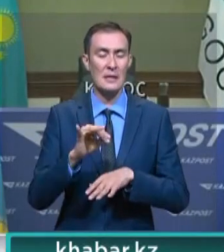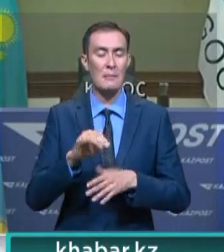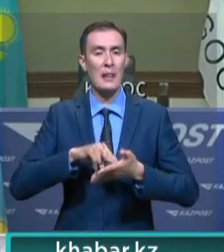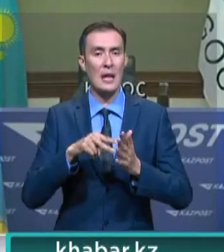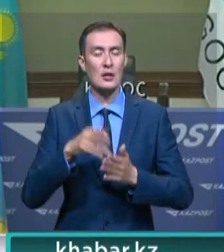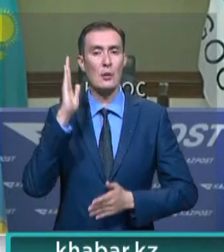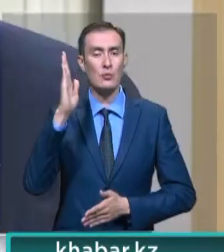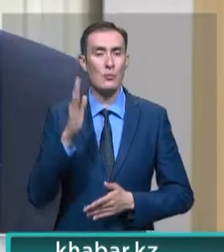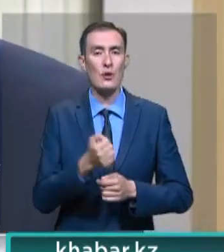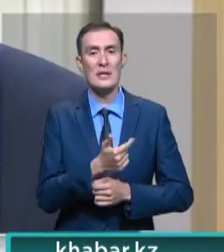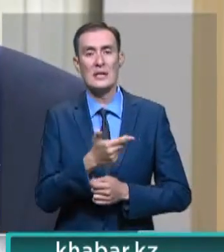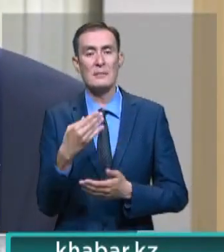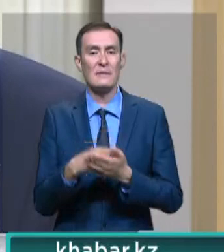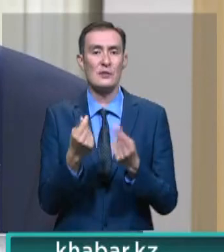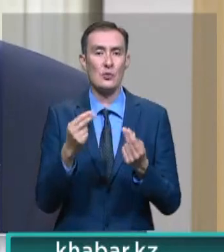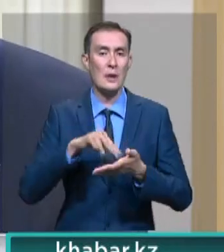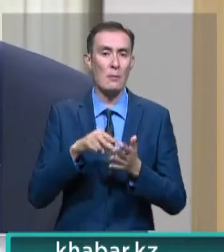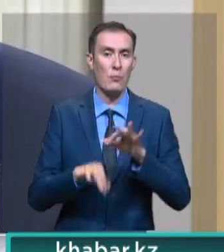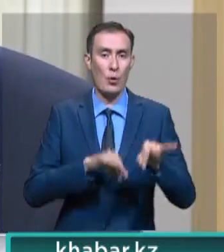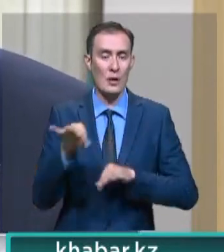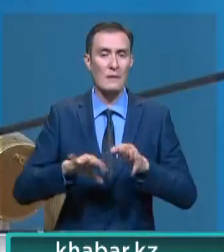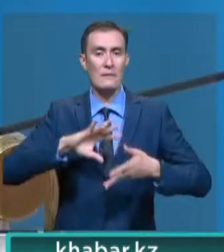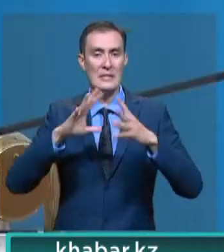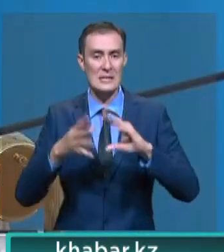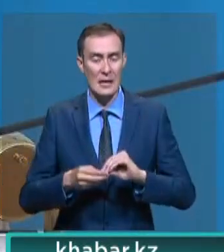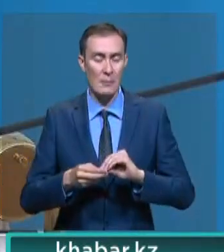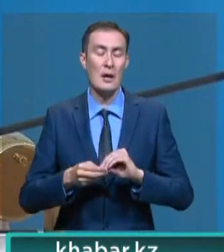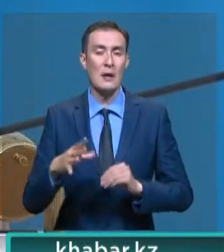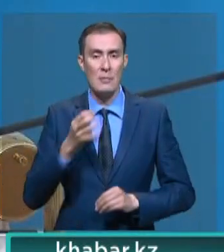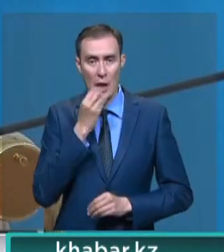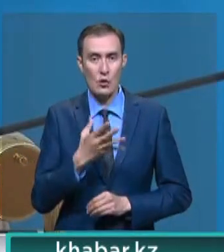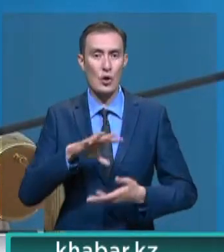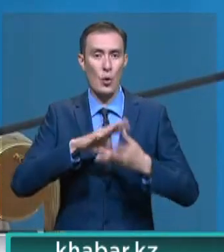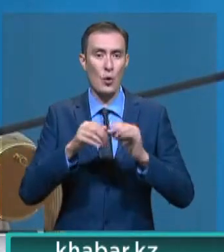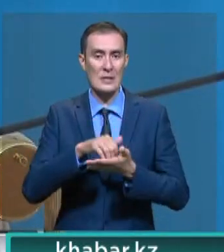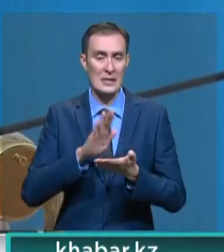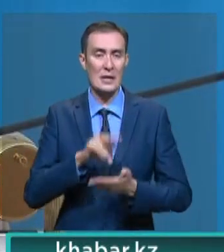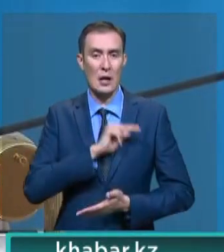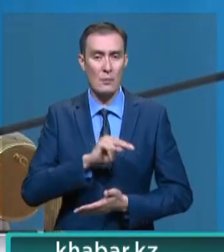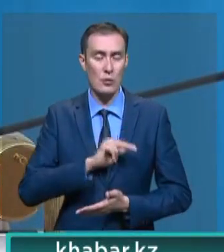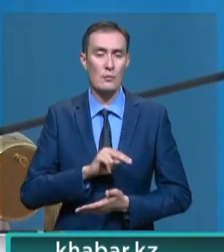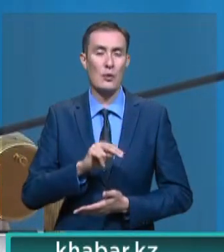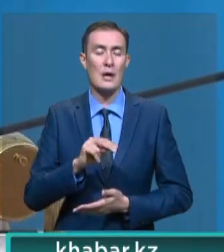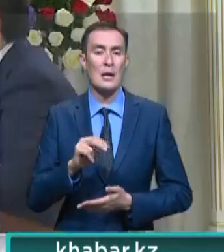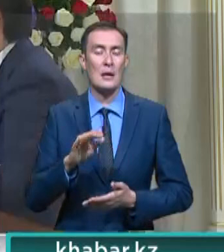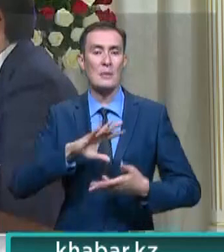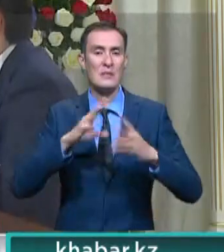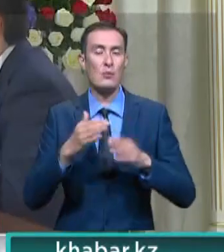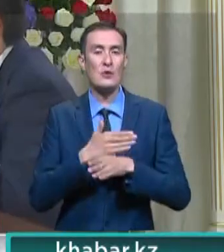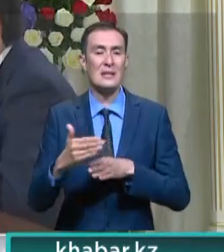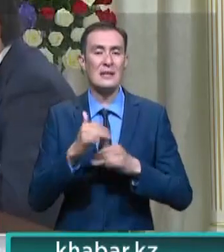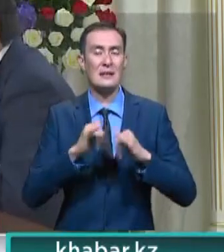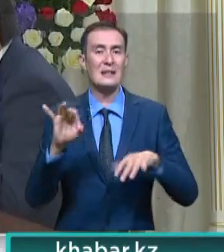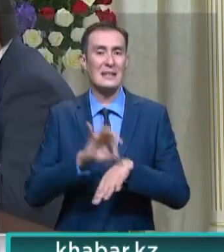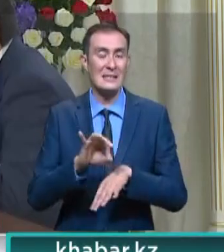на будущее по некоторым инвестиционным проектам. В целом Ельбас дал положительную оценку Самрук-Казына по работе над последствиями